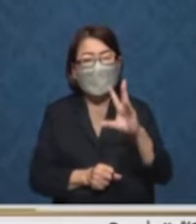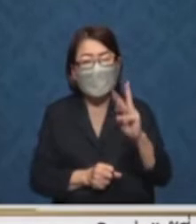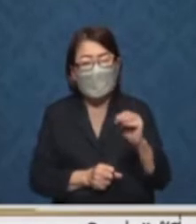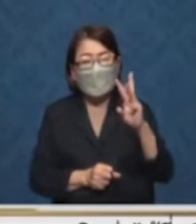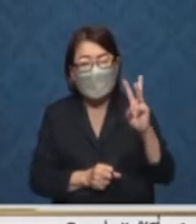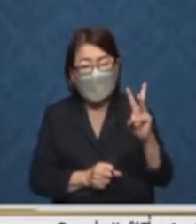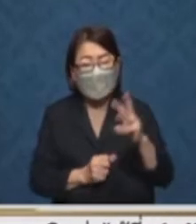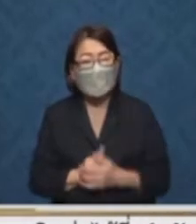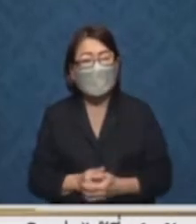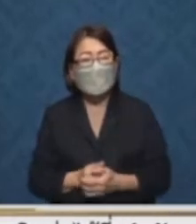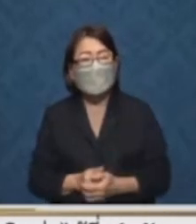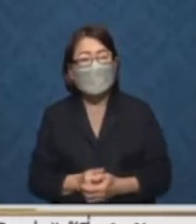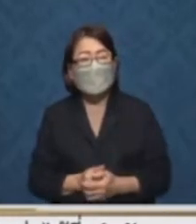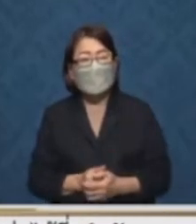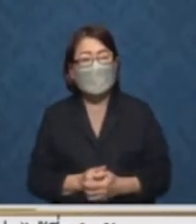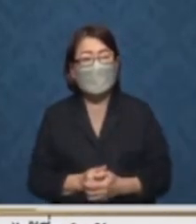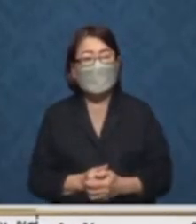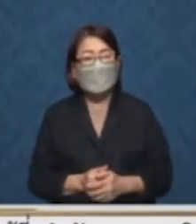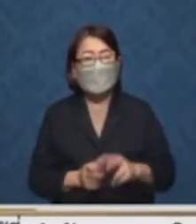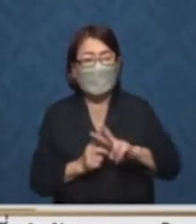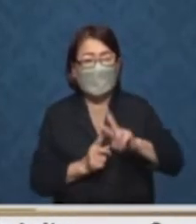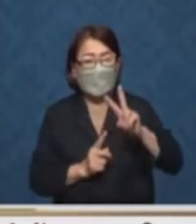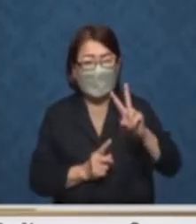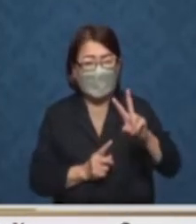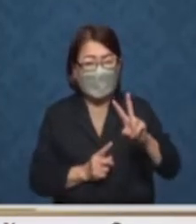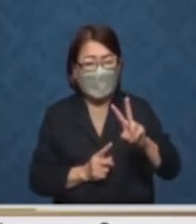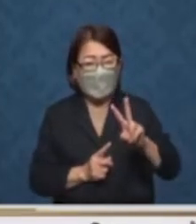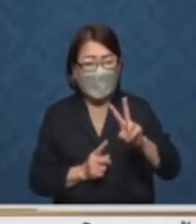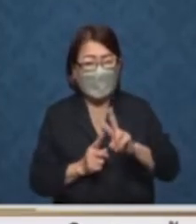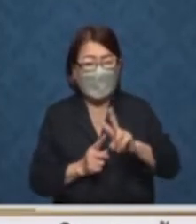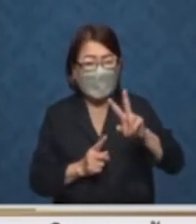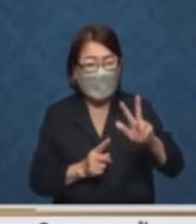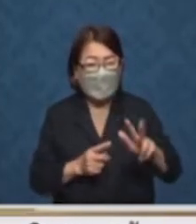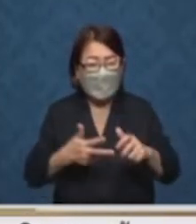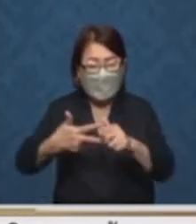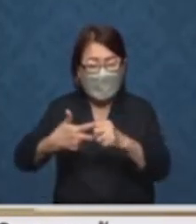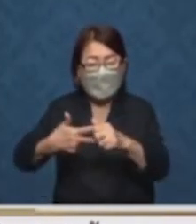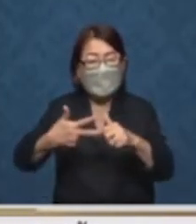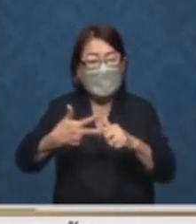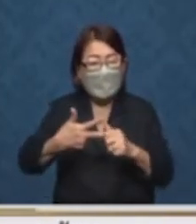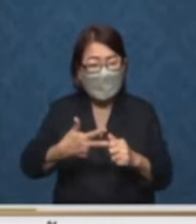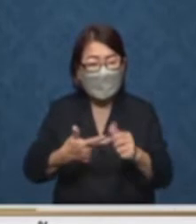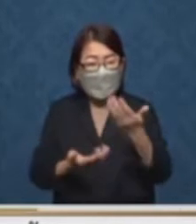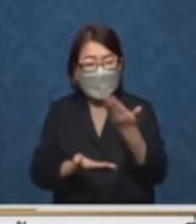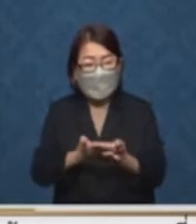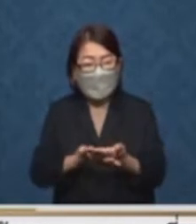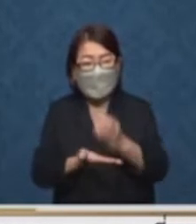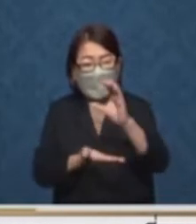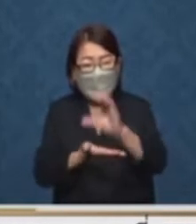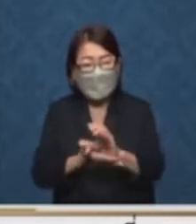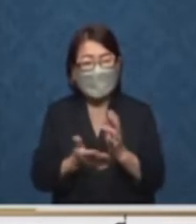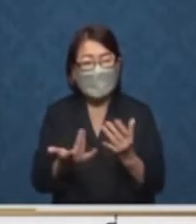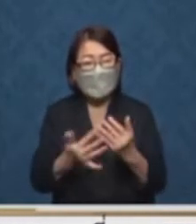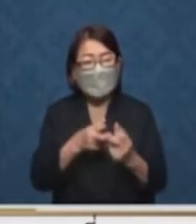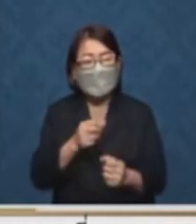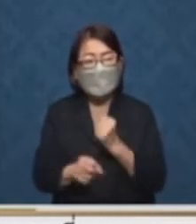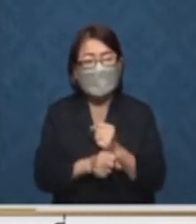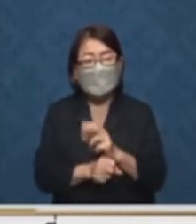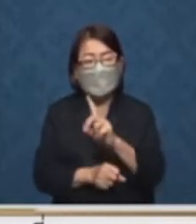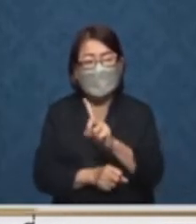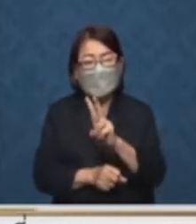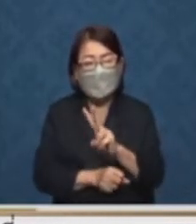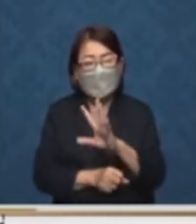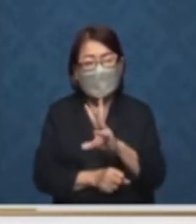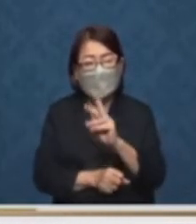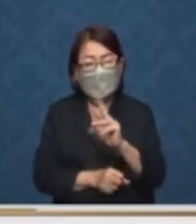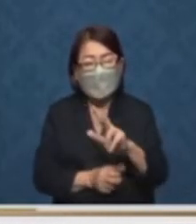ส่วนเรือดำน้ำนะครับลำที่2กับลำที่3เนี่ยตั้งงบประมาณไว้ตั้งแต่ปี2563ตอนที่ท่